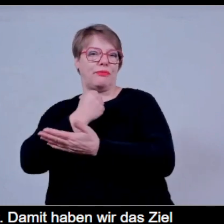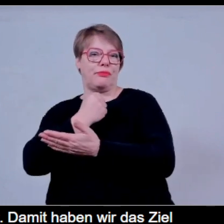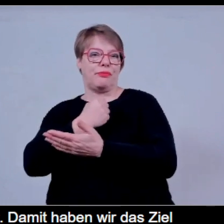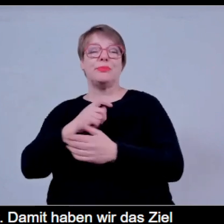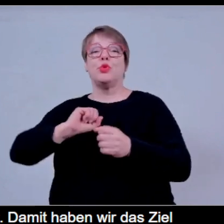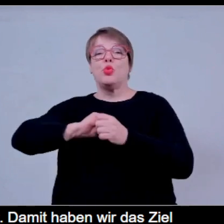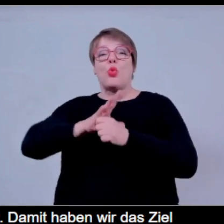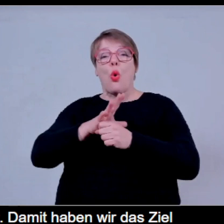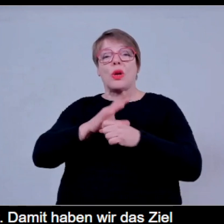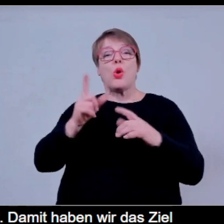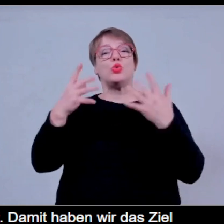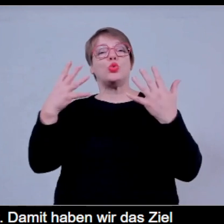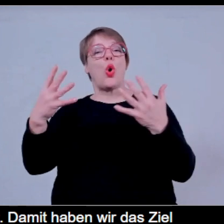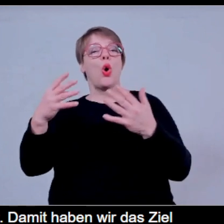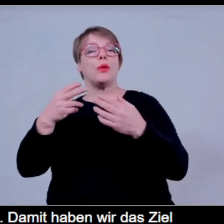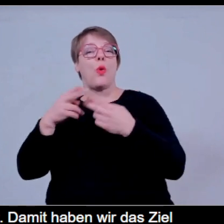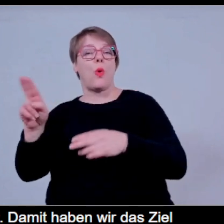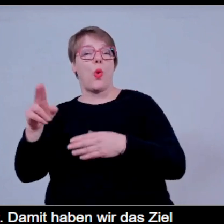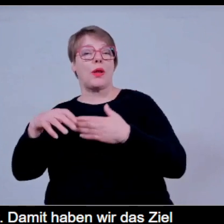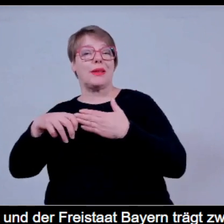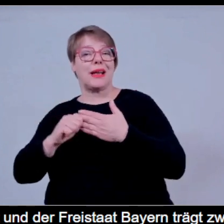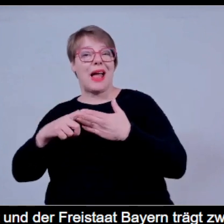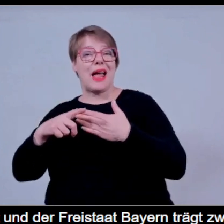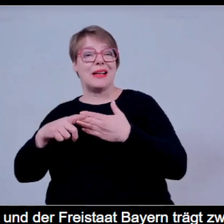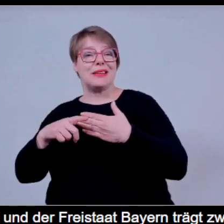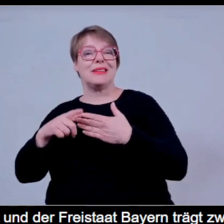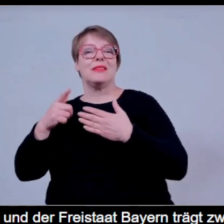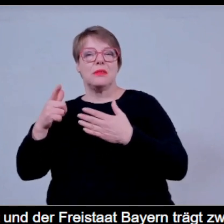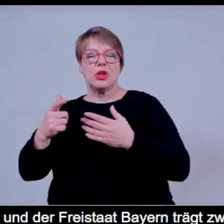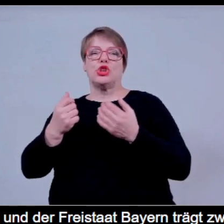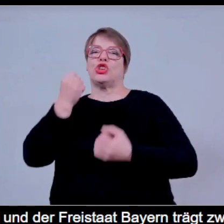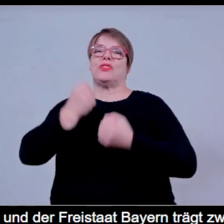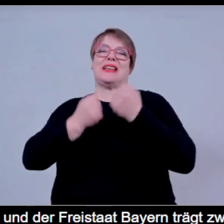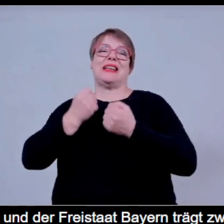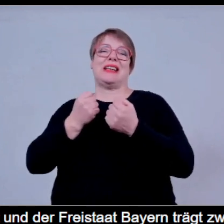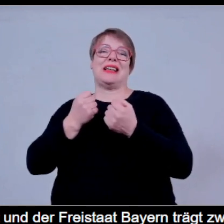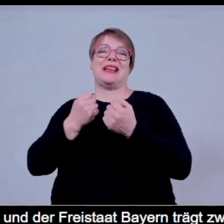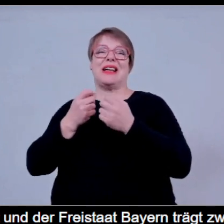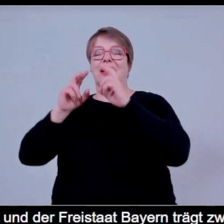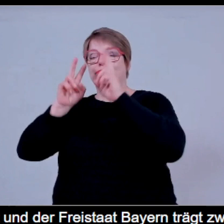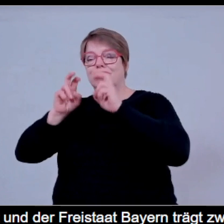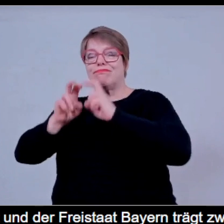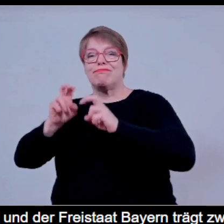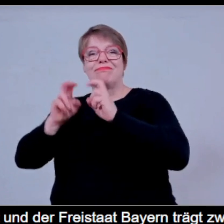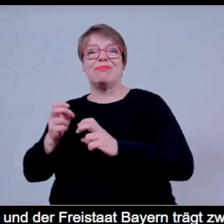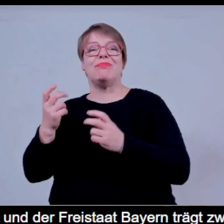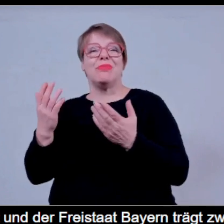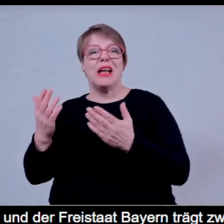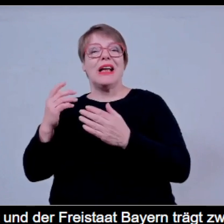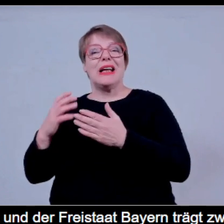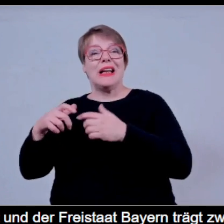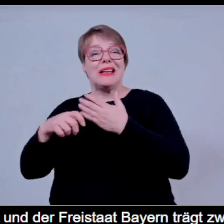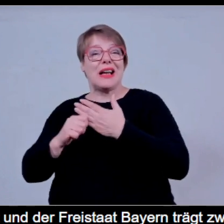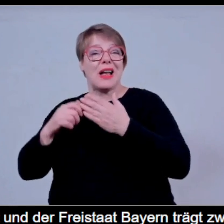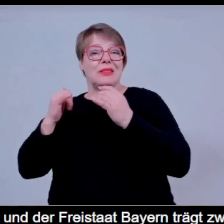Sie haben das auch gelesen, auch der MVV hat beschlossen. Wenn nicht Bund und Land für die Mindereinnahmen, für den Ausgleich sorgen,